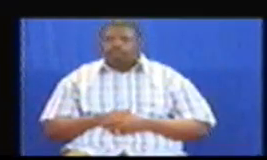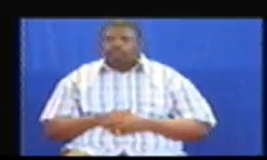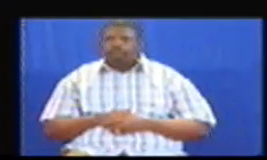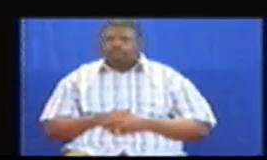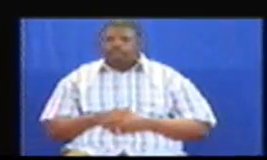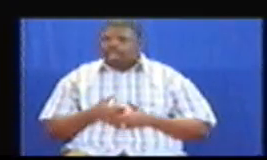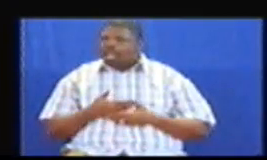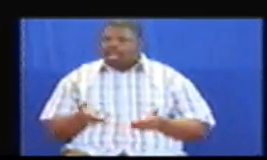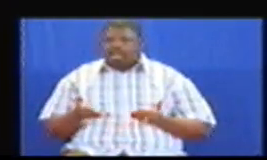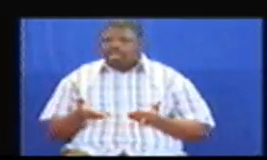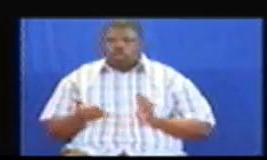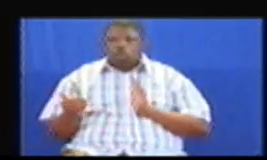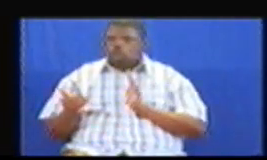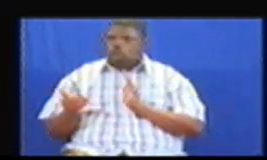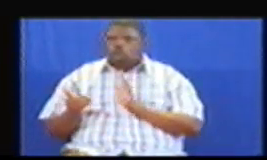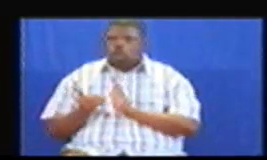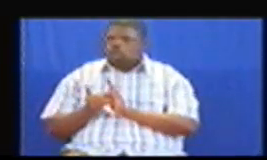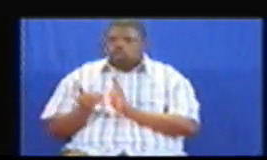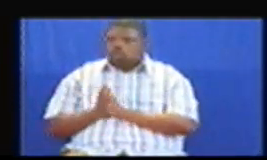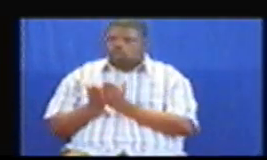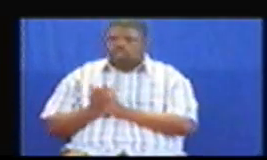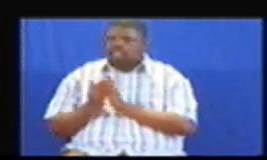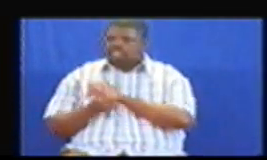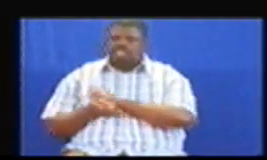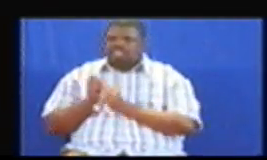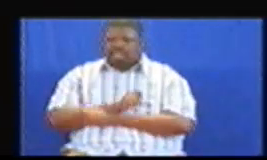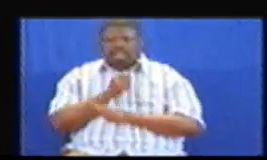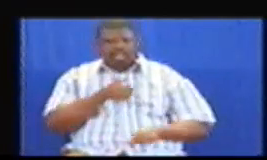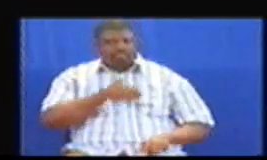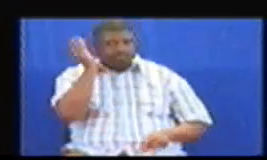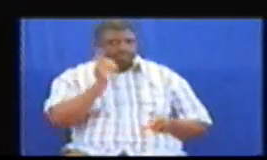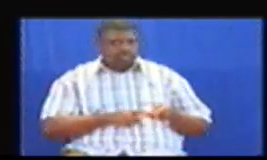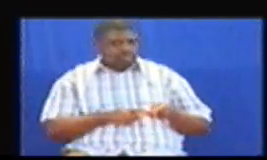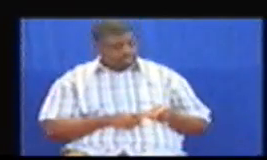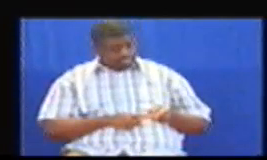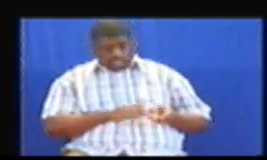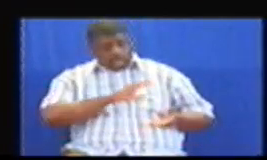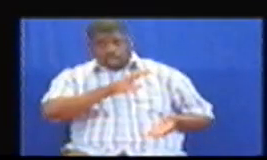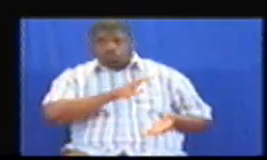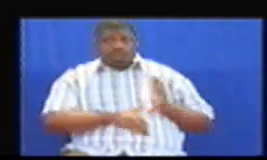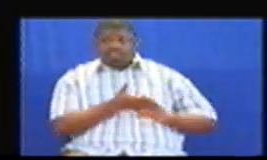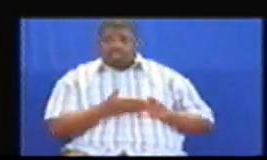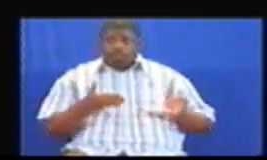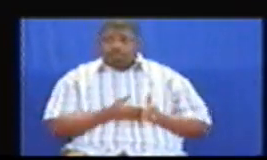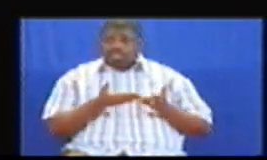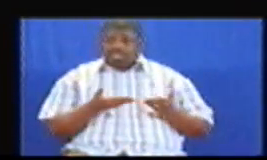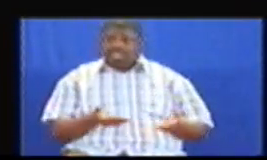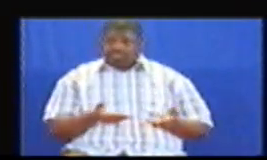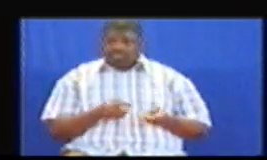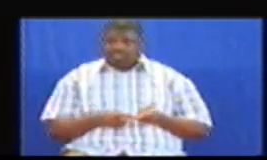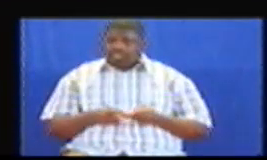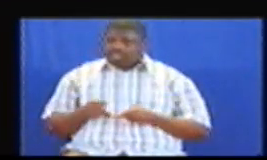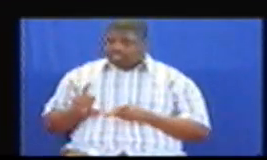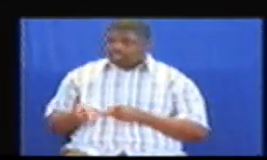unconstitutional change of government. Na mpaka sasa hatujaafikiana ni nini inacho constitute